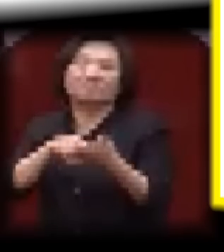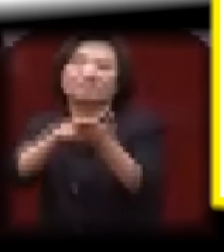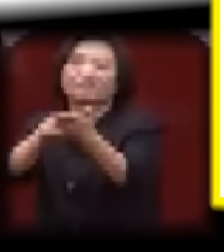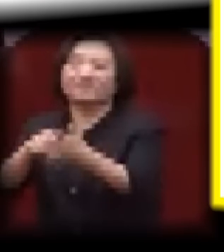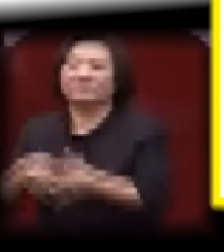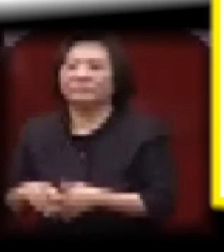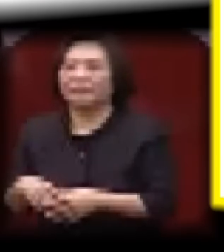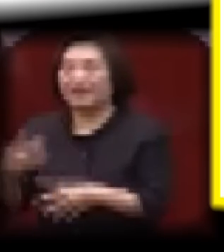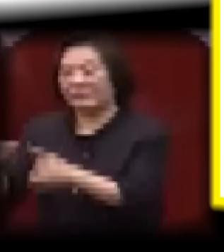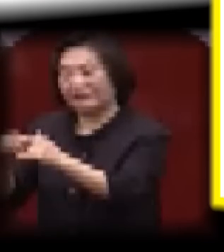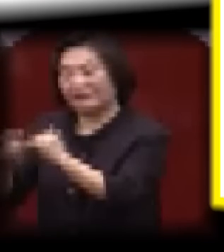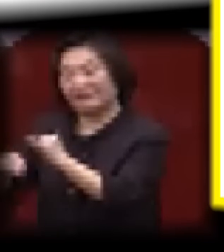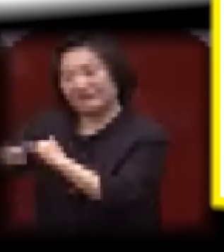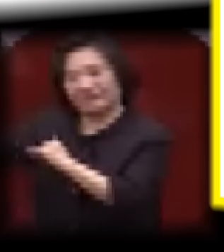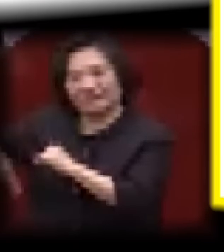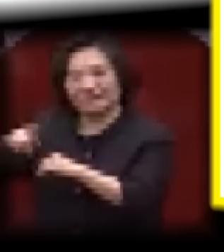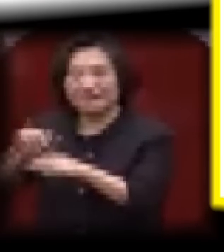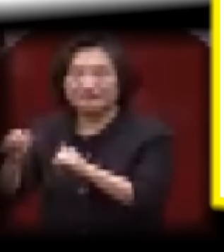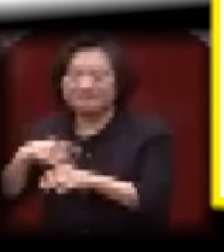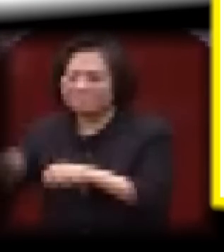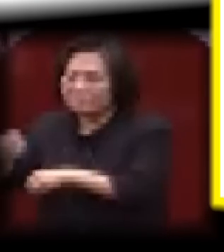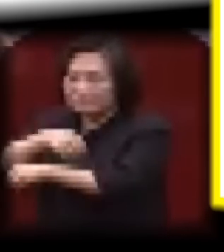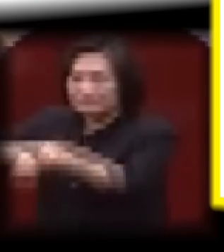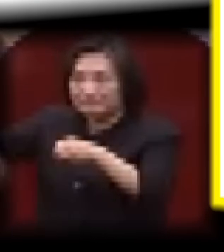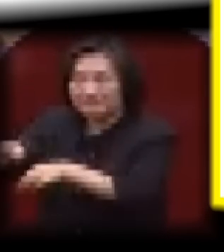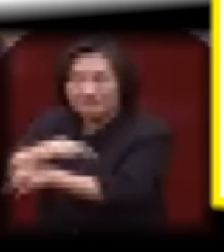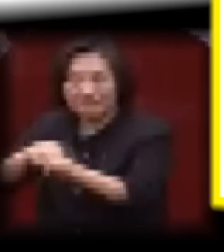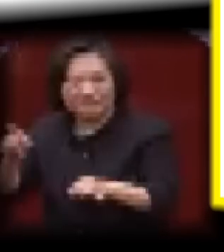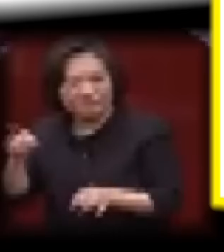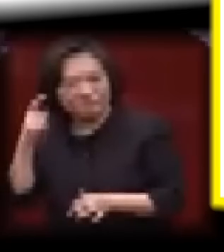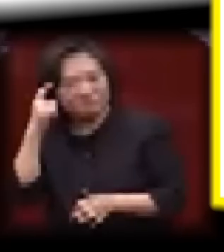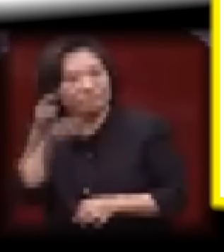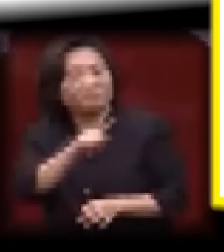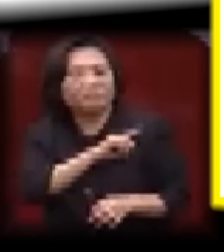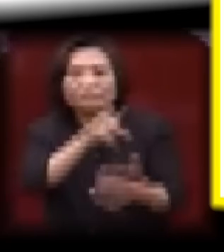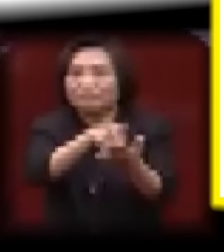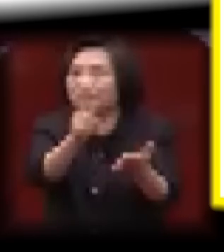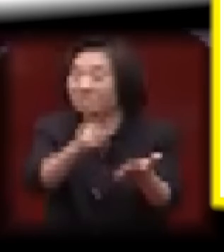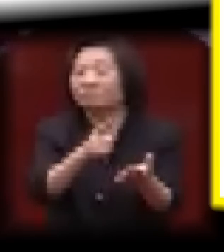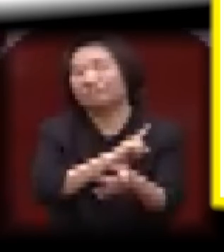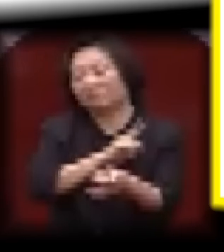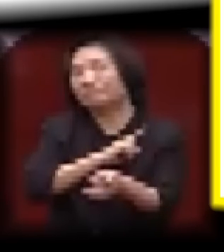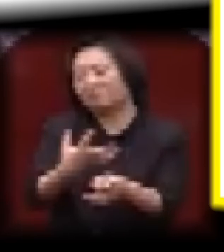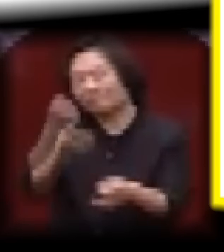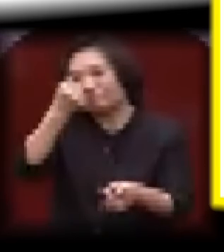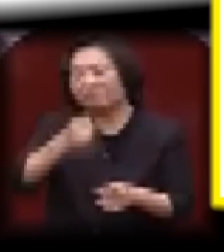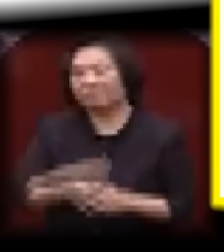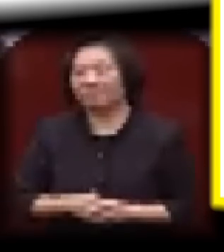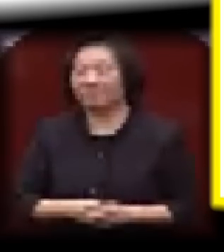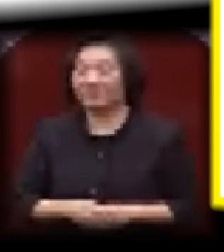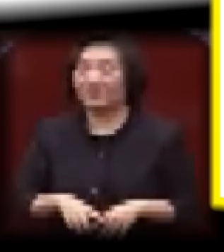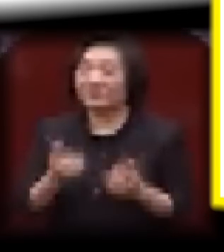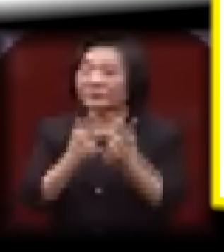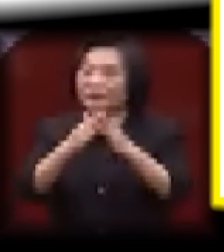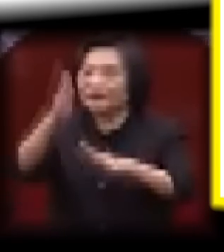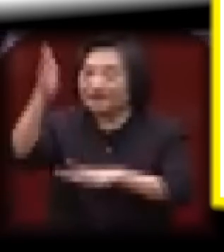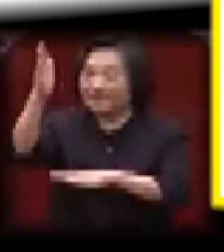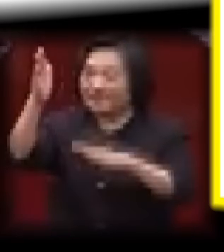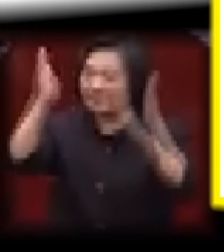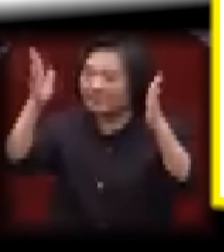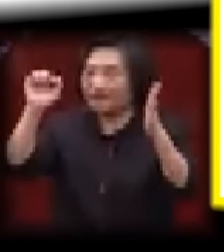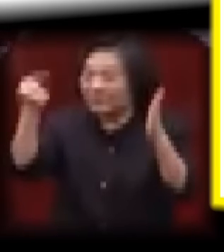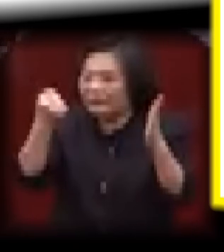市场的机制让他自己去选择他适合的房子，原则上是这样。所以将来整个台北市的居住正义是公